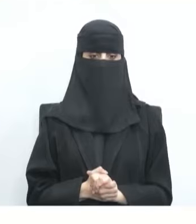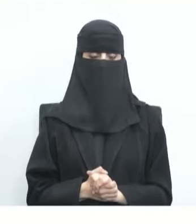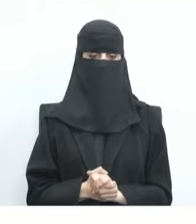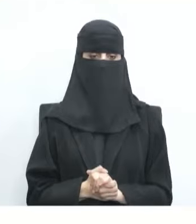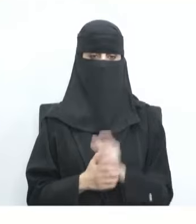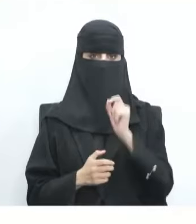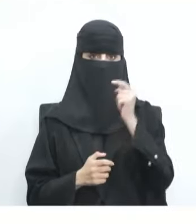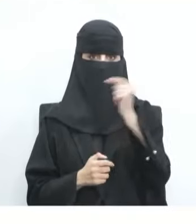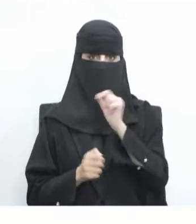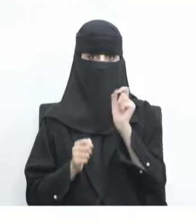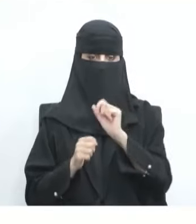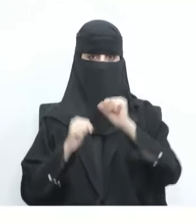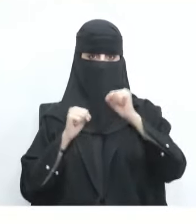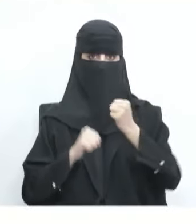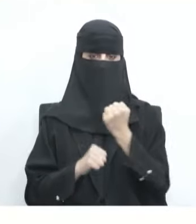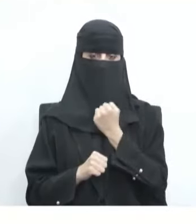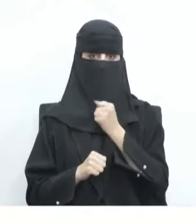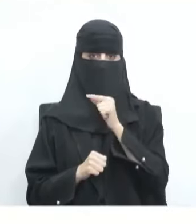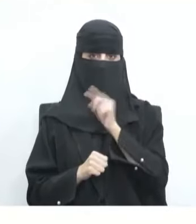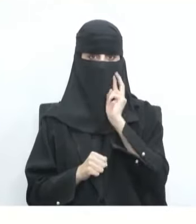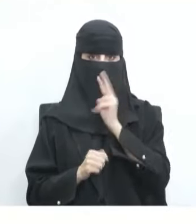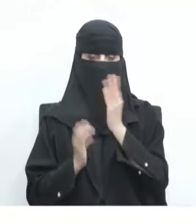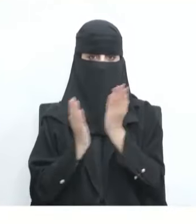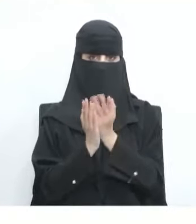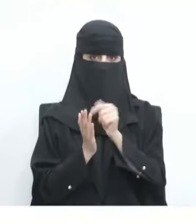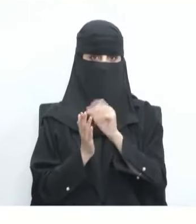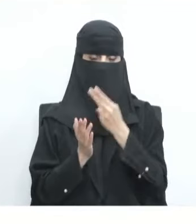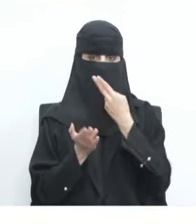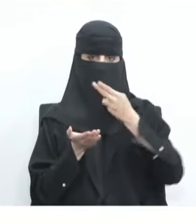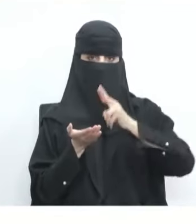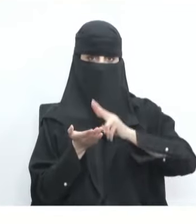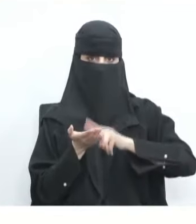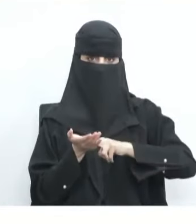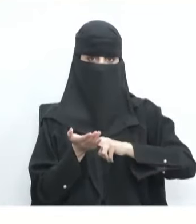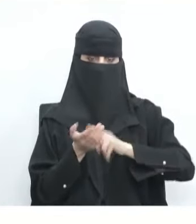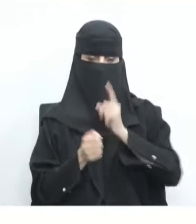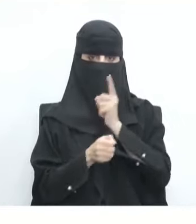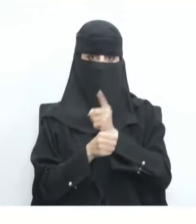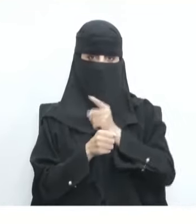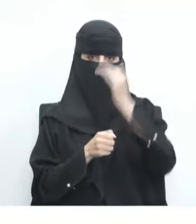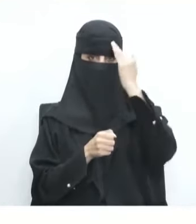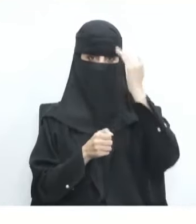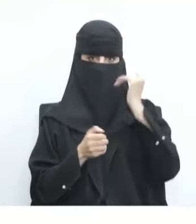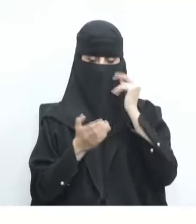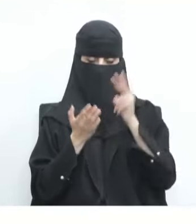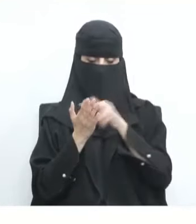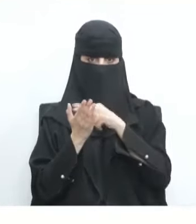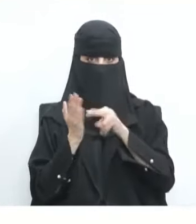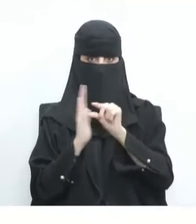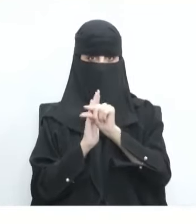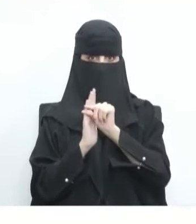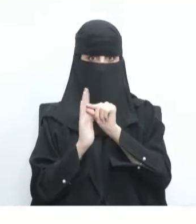في مكتبتي كانت درس تعبيرا قرات لنا المعلمه الموضوع